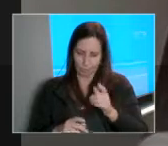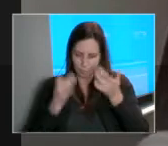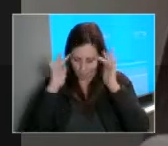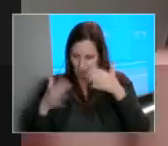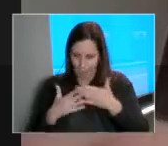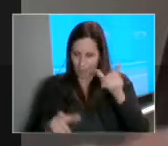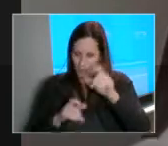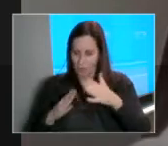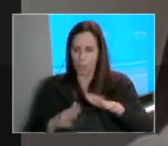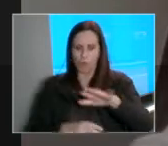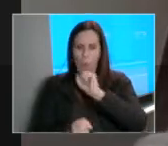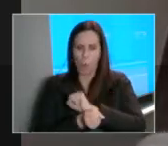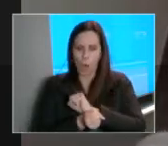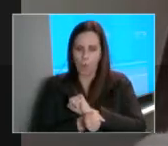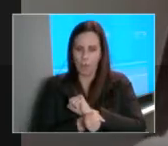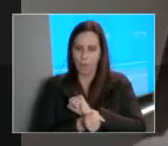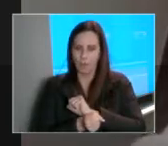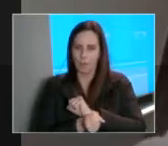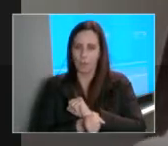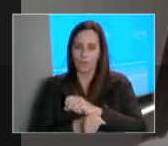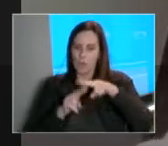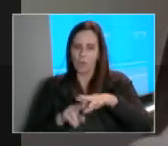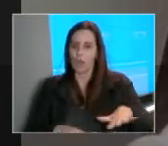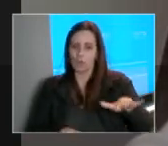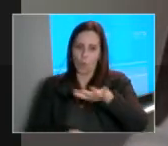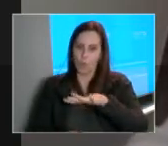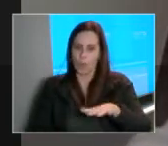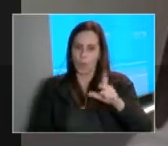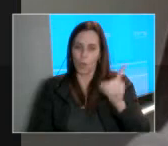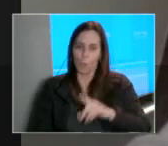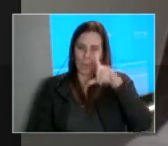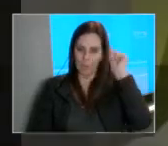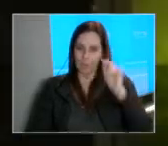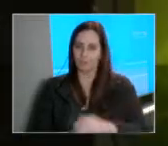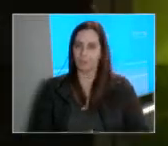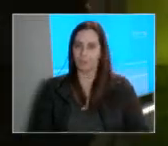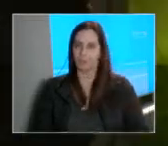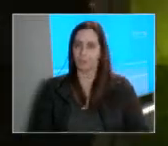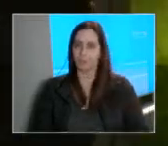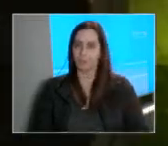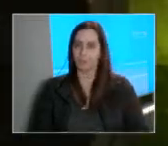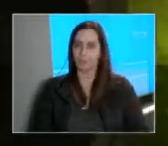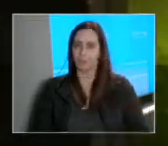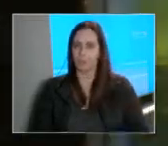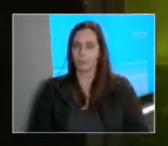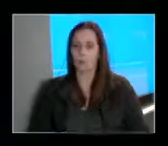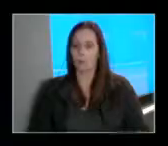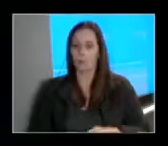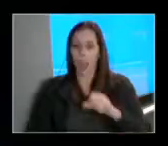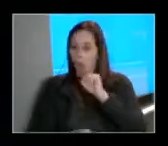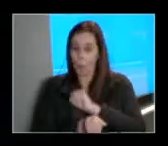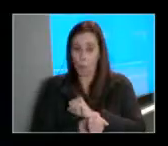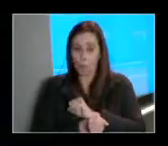לתושבי אבו כביר, בטח לא לשאר שכונות דרום העיר. שכונת אבו כביר נאבקת